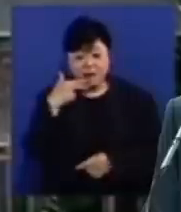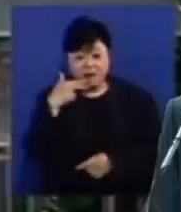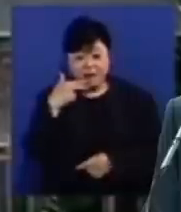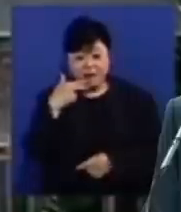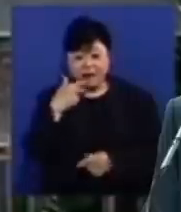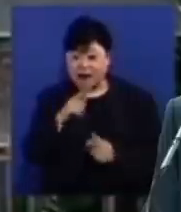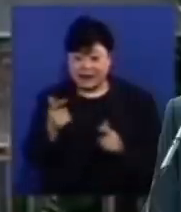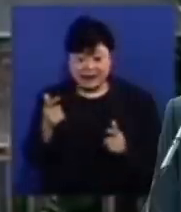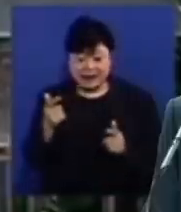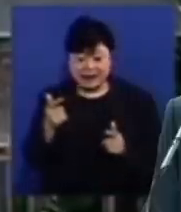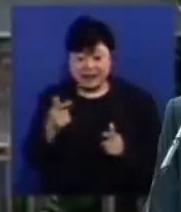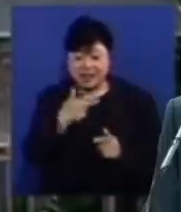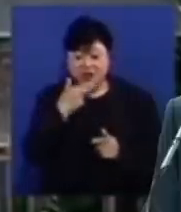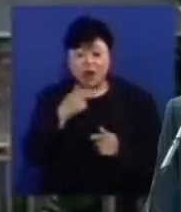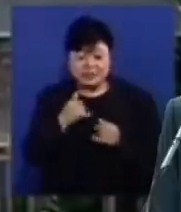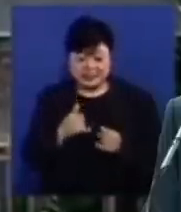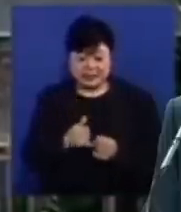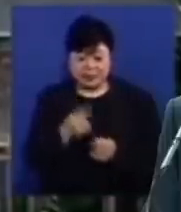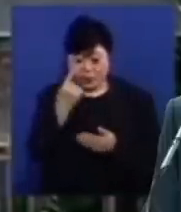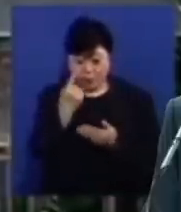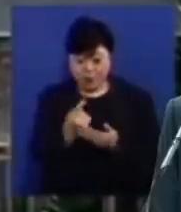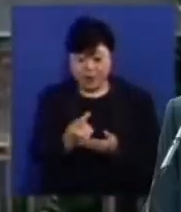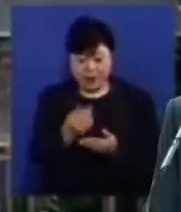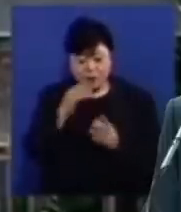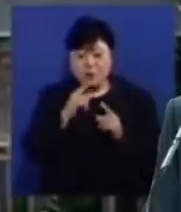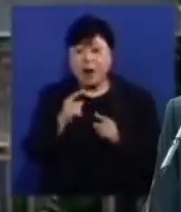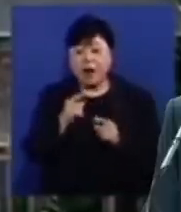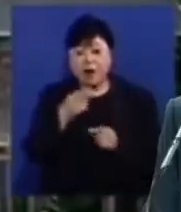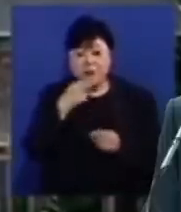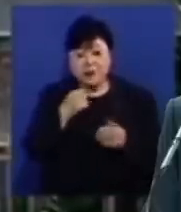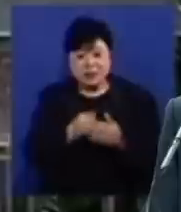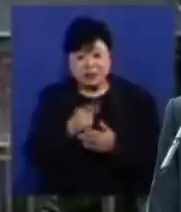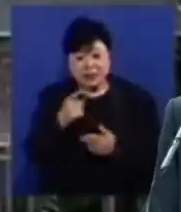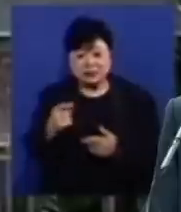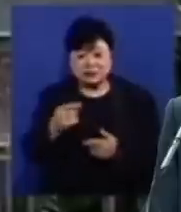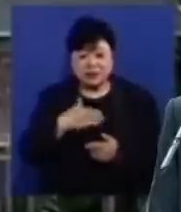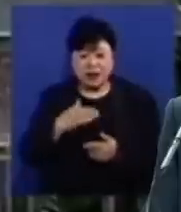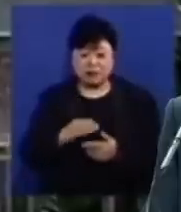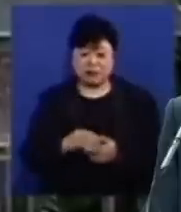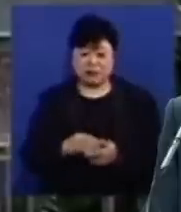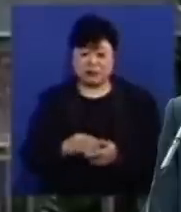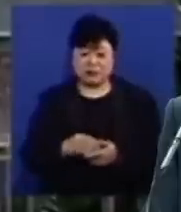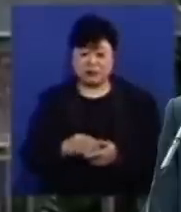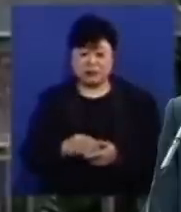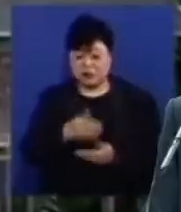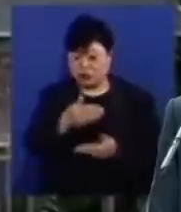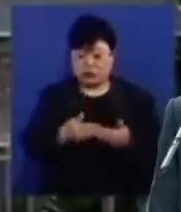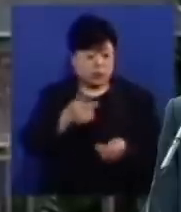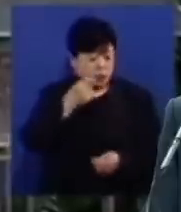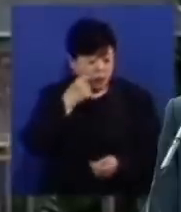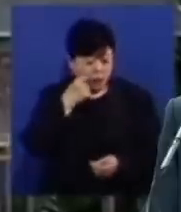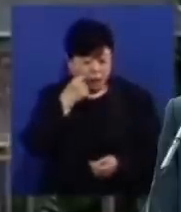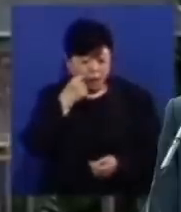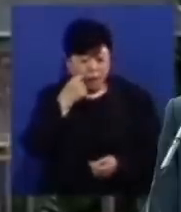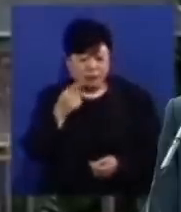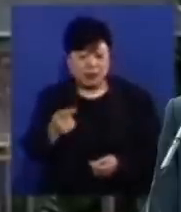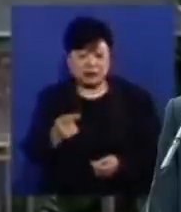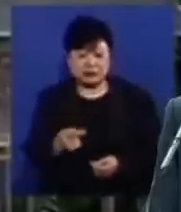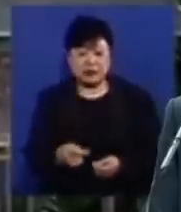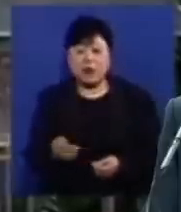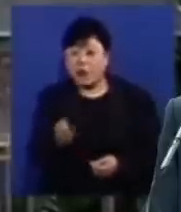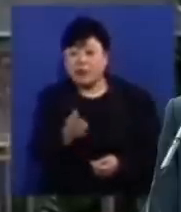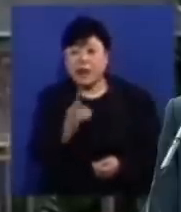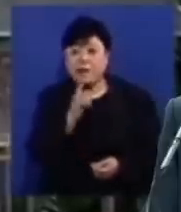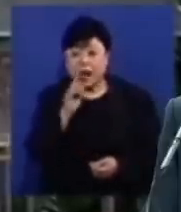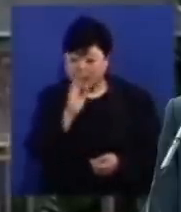않습니다. 영어하는 사람이 오면 아, 한국말 안 하기 때문에 당신은 나하고 교제를 할 수가 없고 당신은 없는